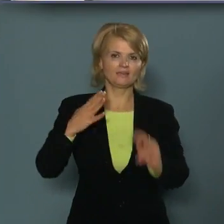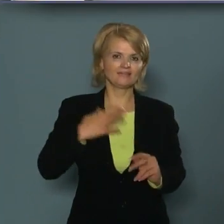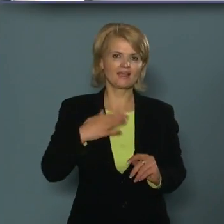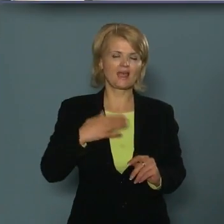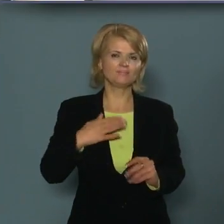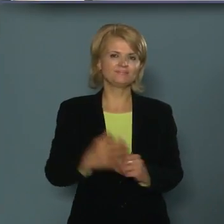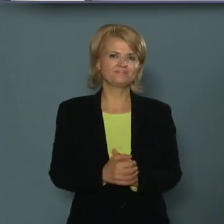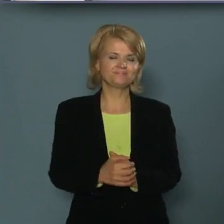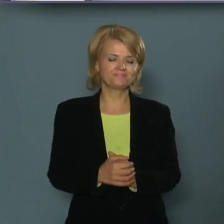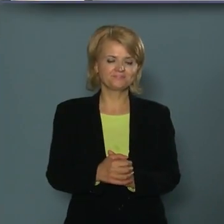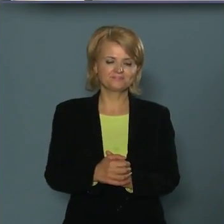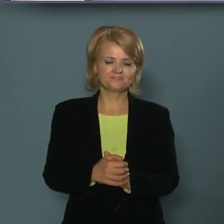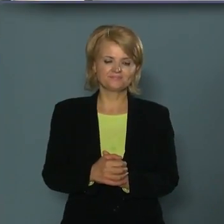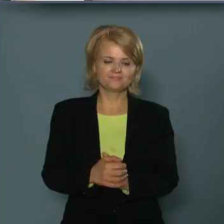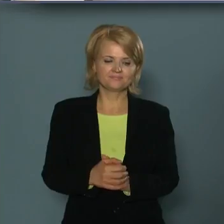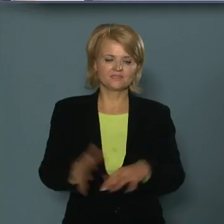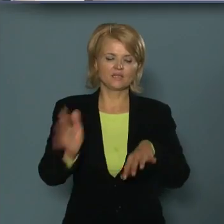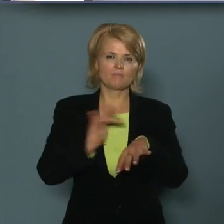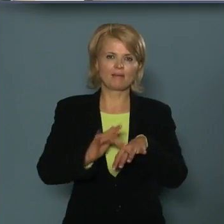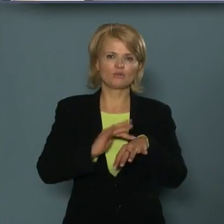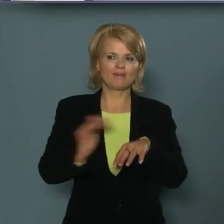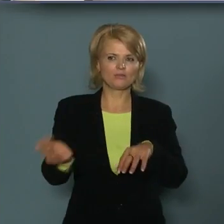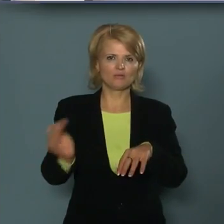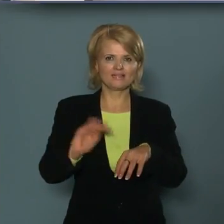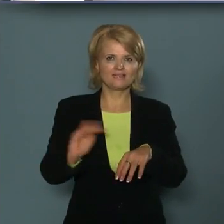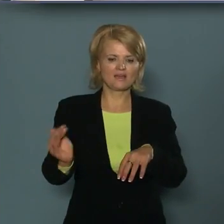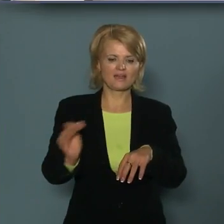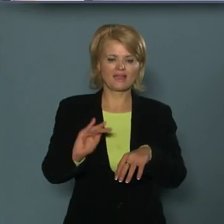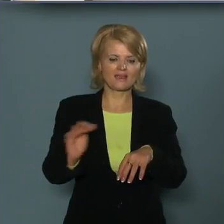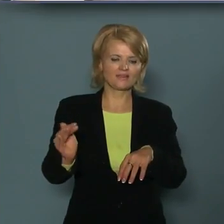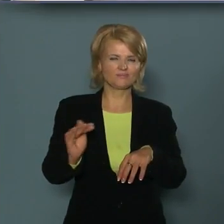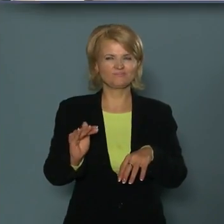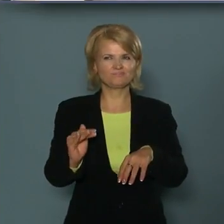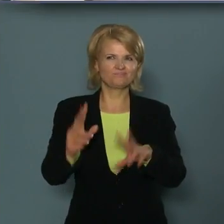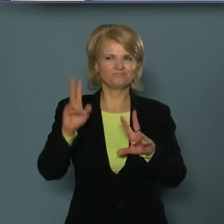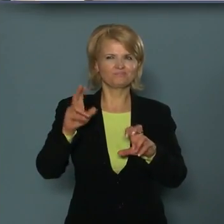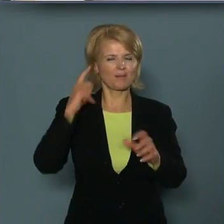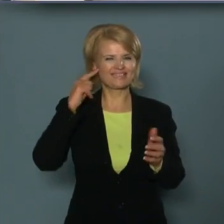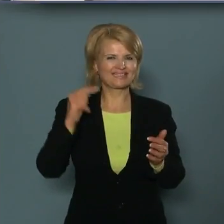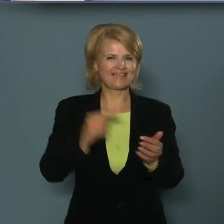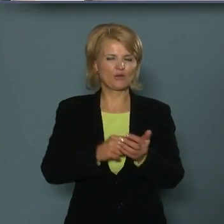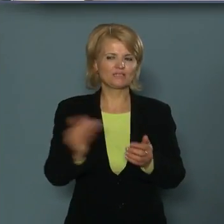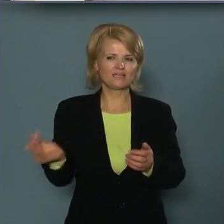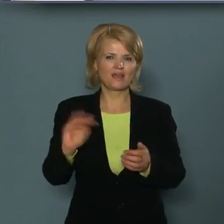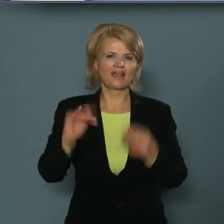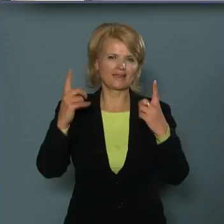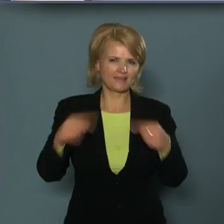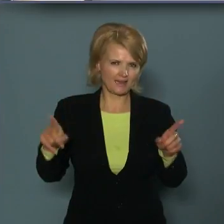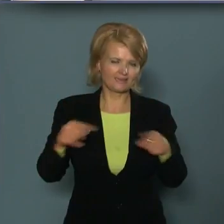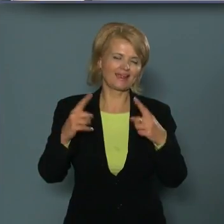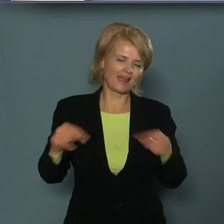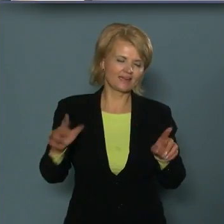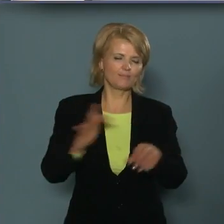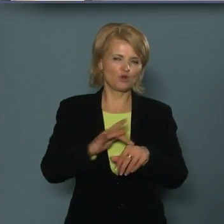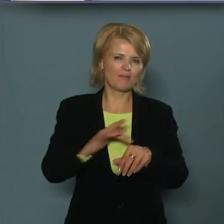is, akkor azt megpróbáltuk a gyerekeket, hát hogy úgy mondjam, megcélozni, és a